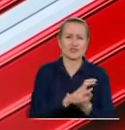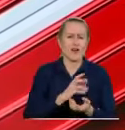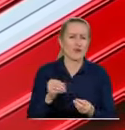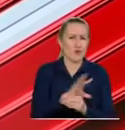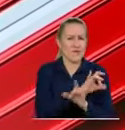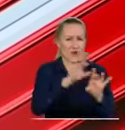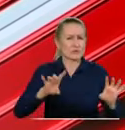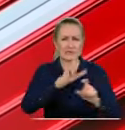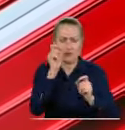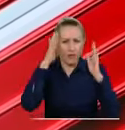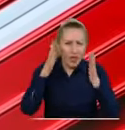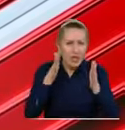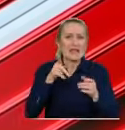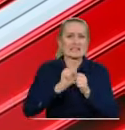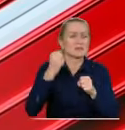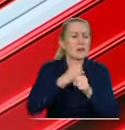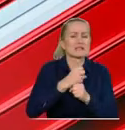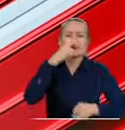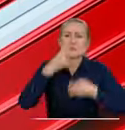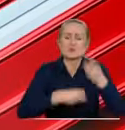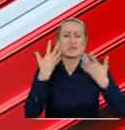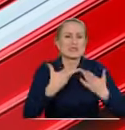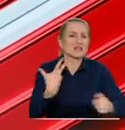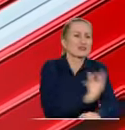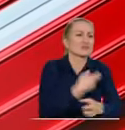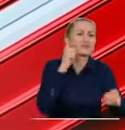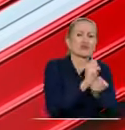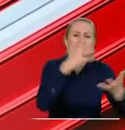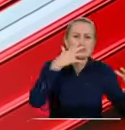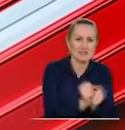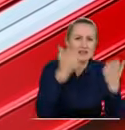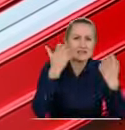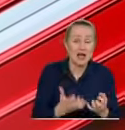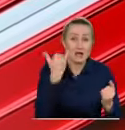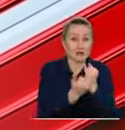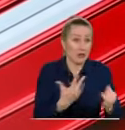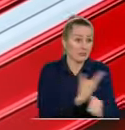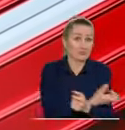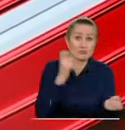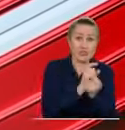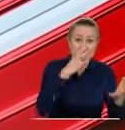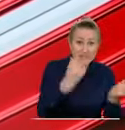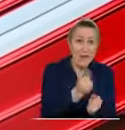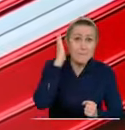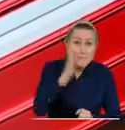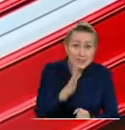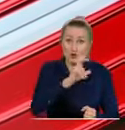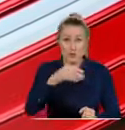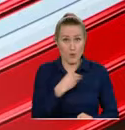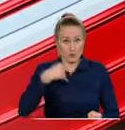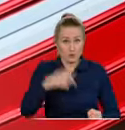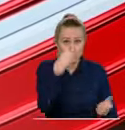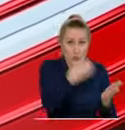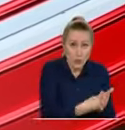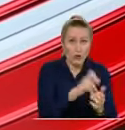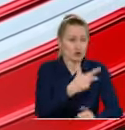koronawirusa. Trwają prace nad wynalezieniem szczepionki. Gdy zostanie wynaleziona, czy Polska powinna tę szczepionkę kupić i czy